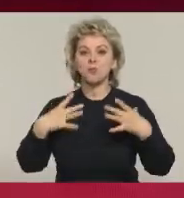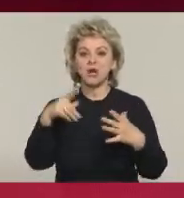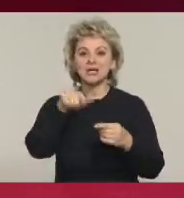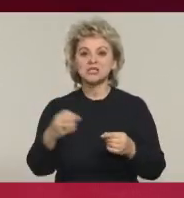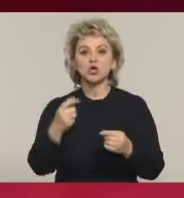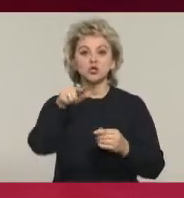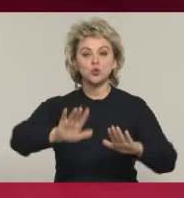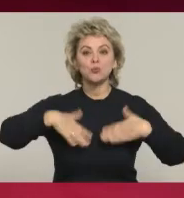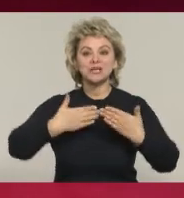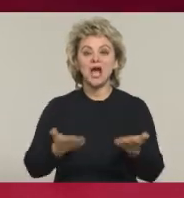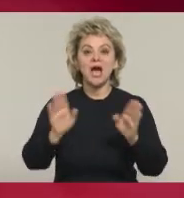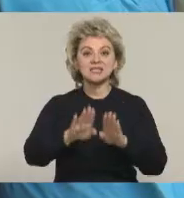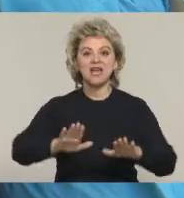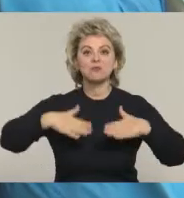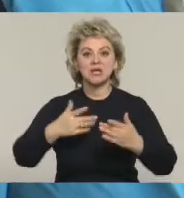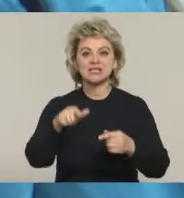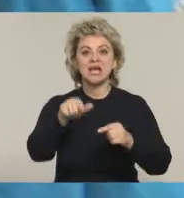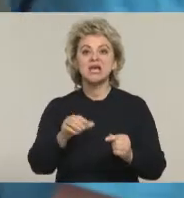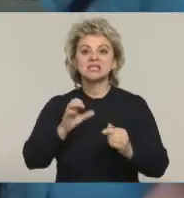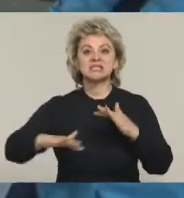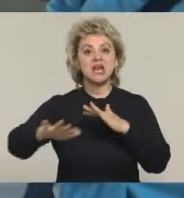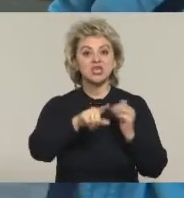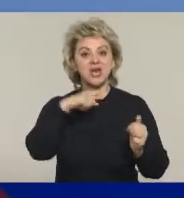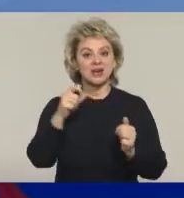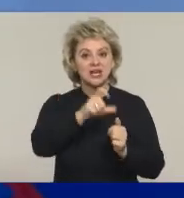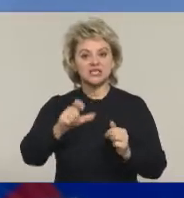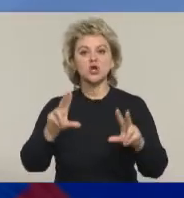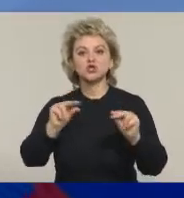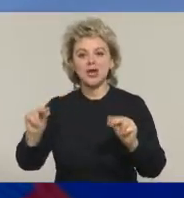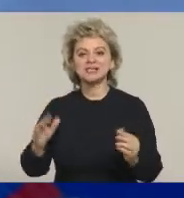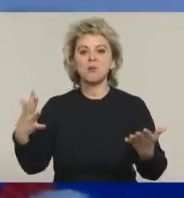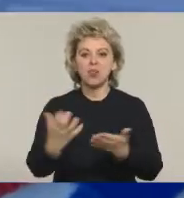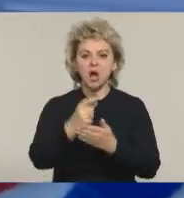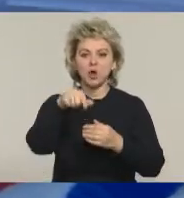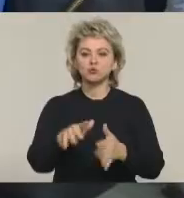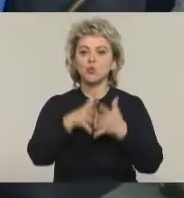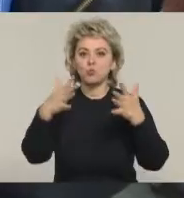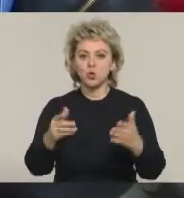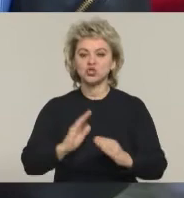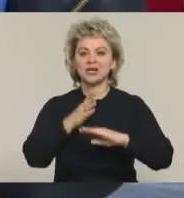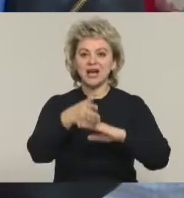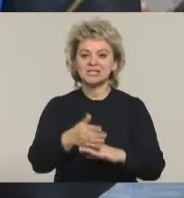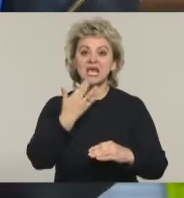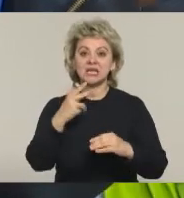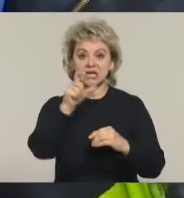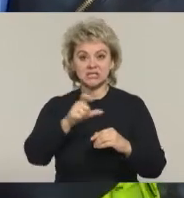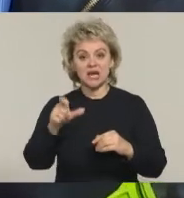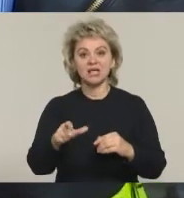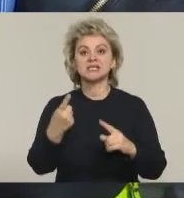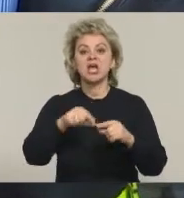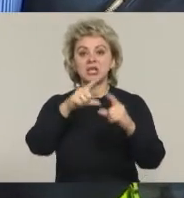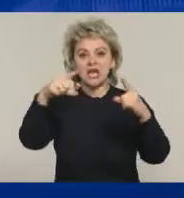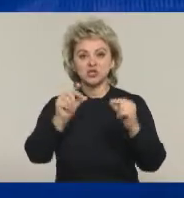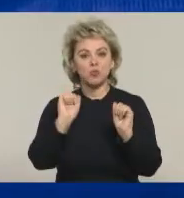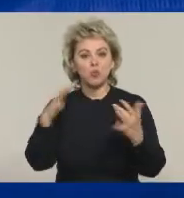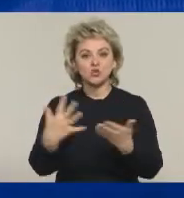А еще предлагают оставить поздравления стране и россиянам. Счастья, благополучия и побольше гостей иностранцев. На стикерах